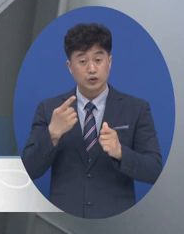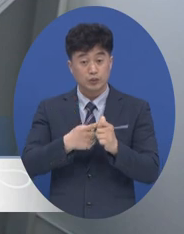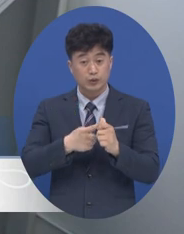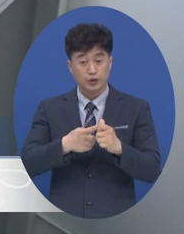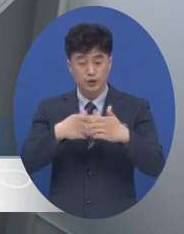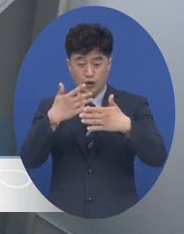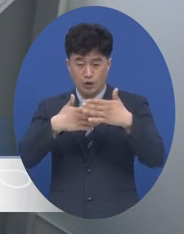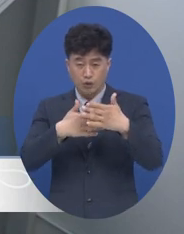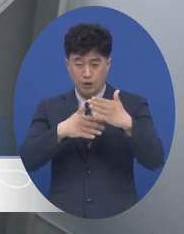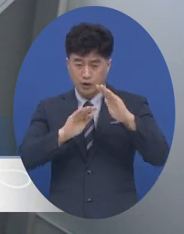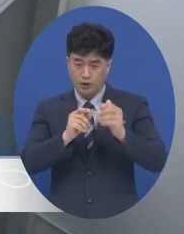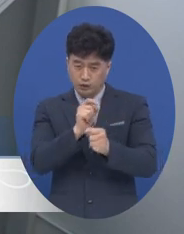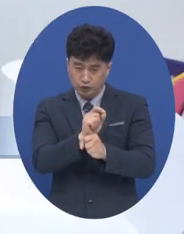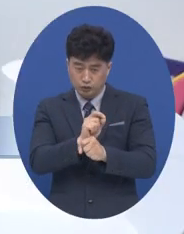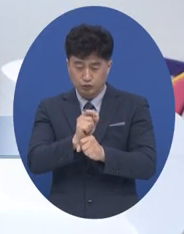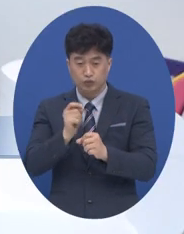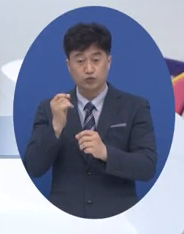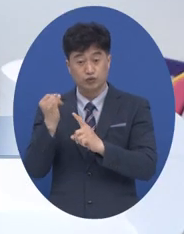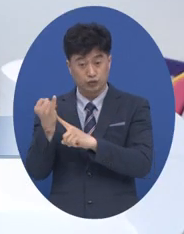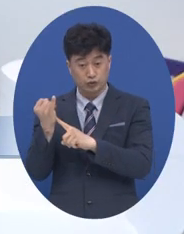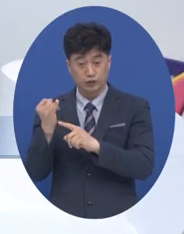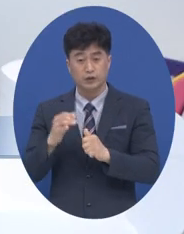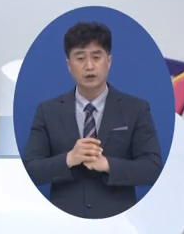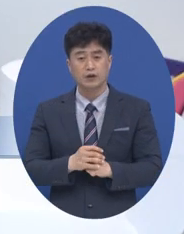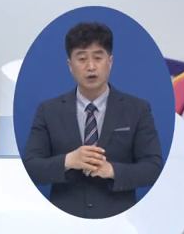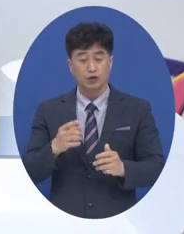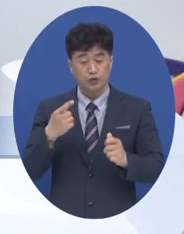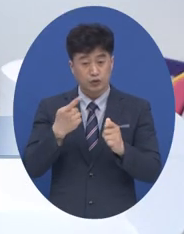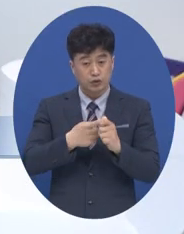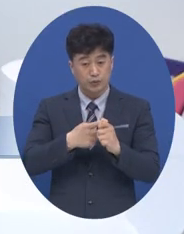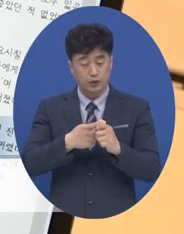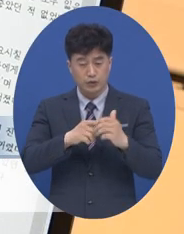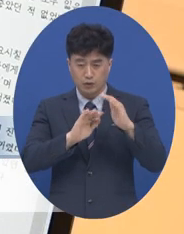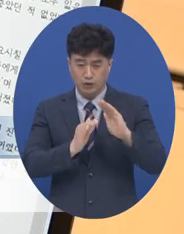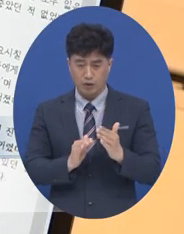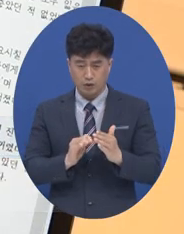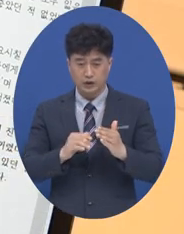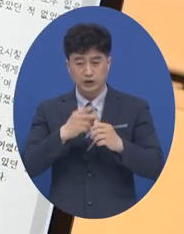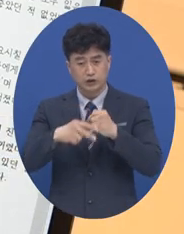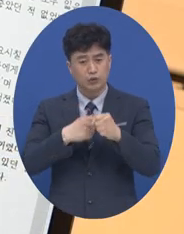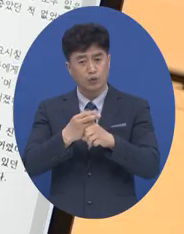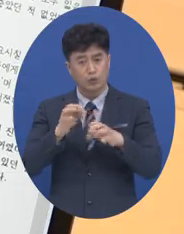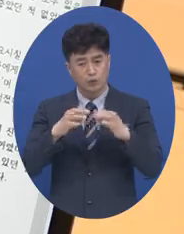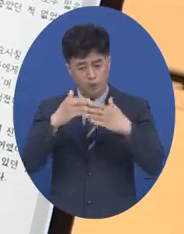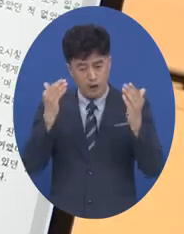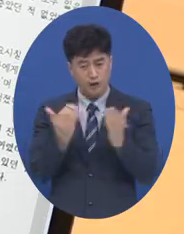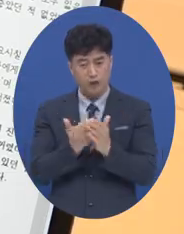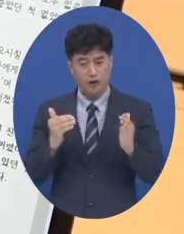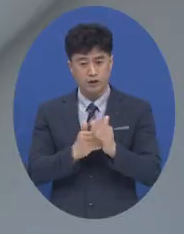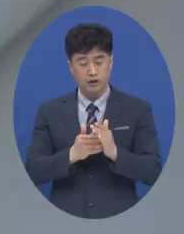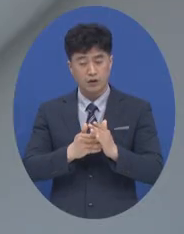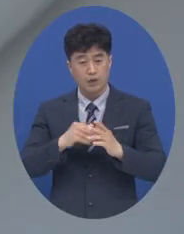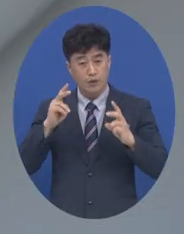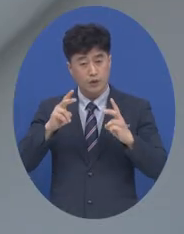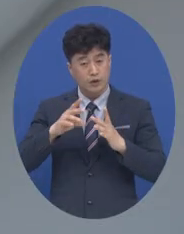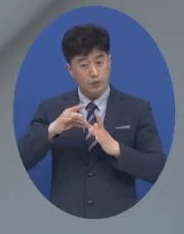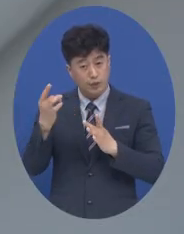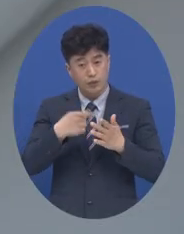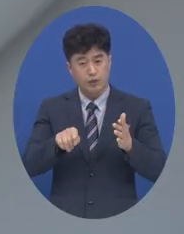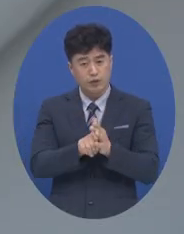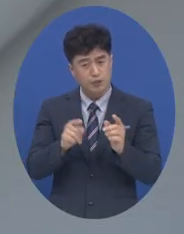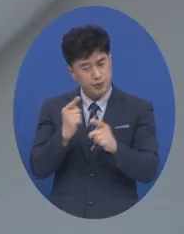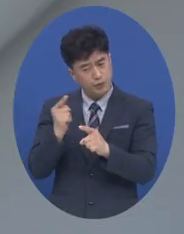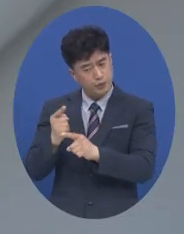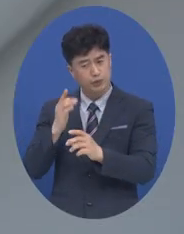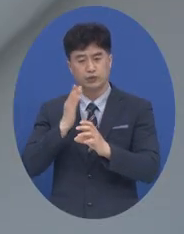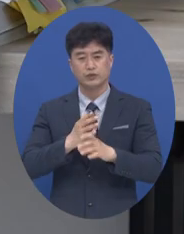첫 영화 시나리오를 준비중인 이선주 작가 초고를 2년에 걸쳐 완성했고 현재 제작사의 선택을 받기 위해 테고 를